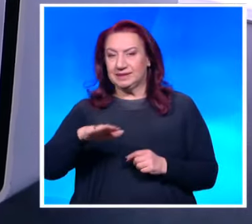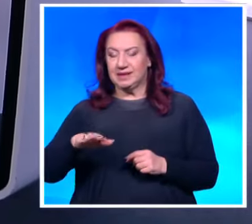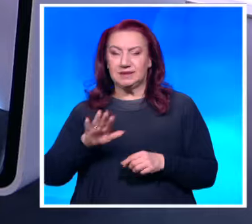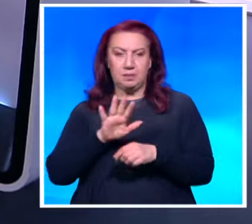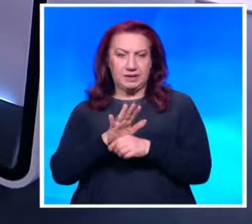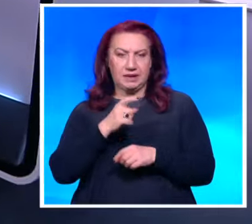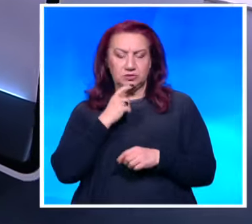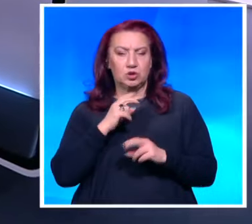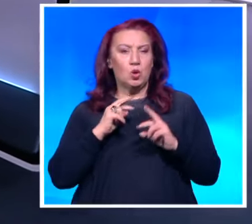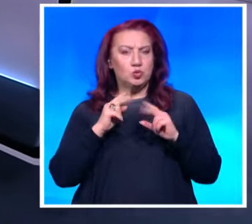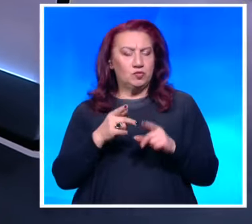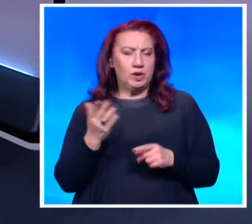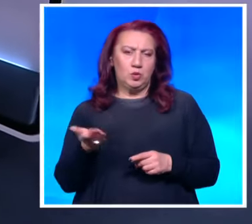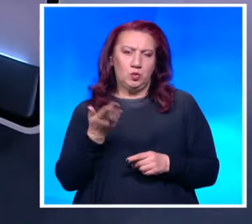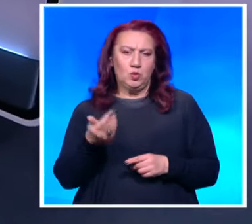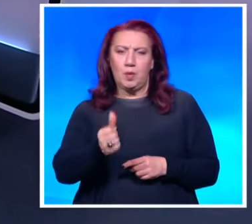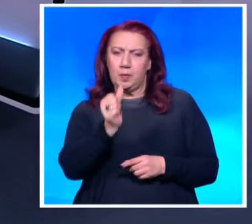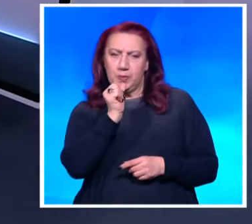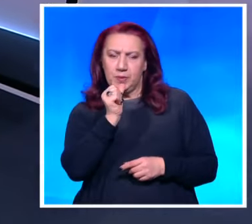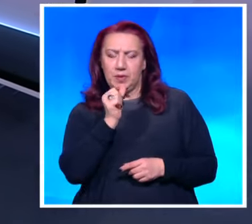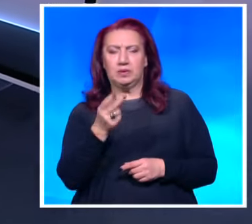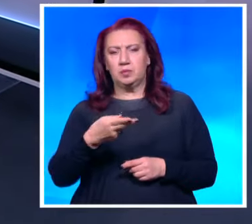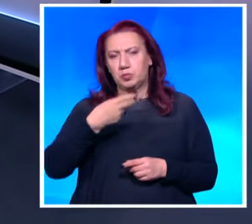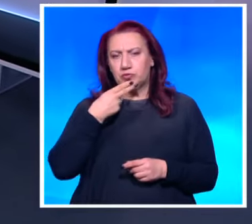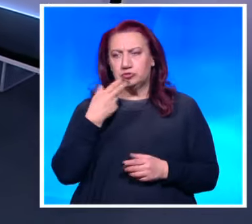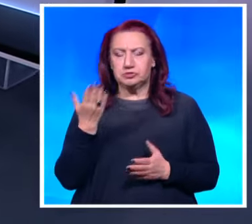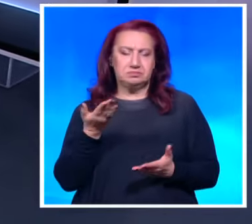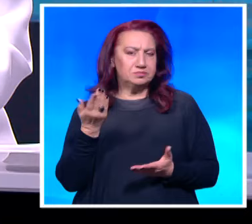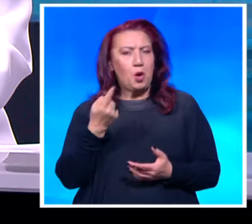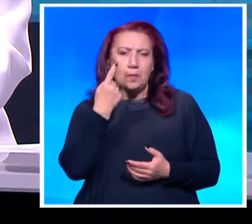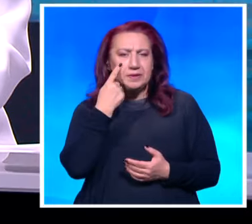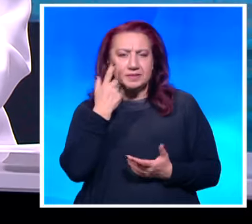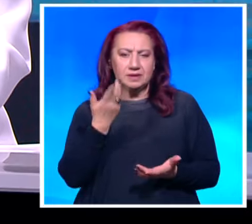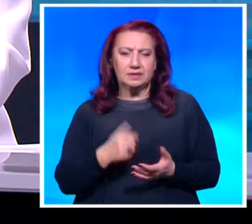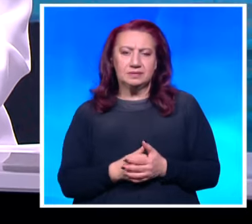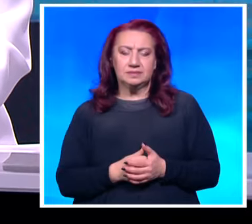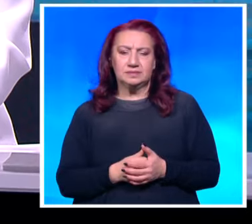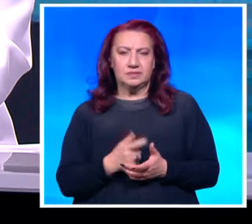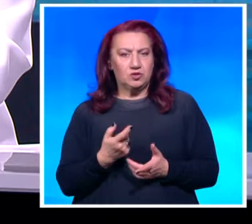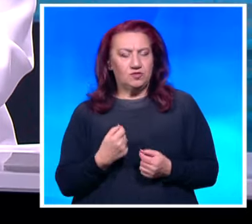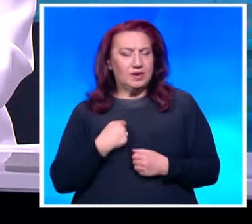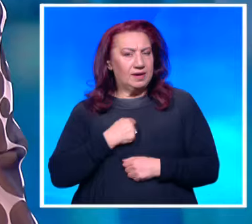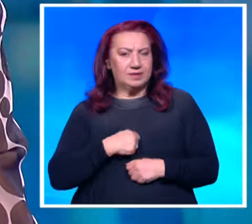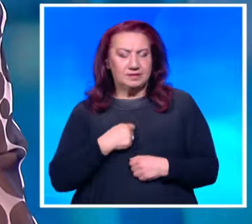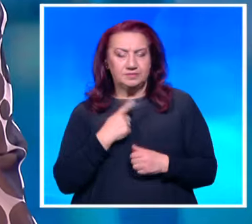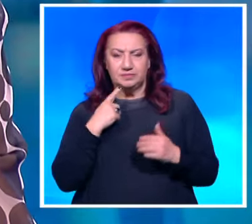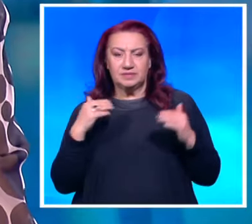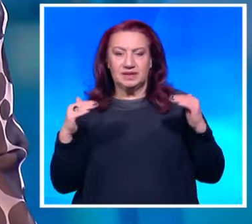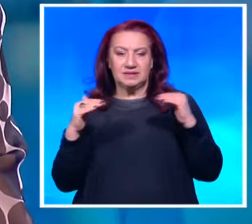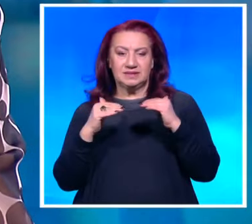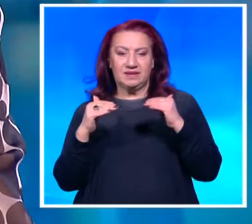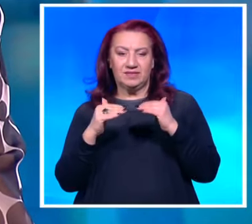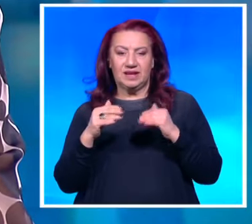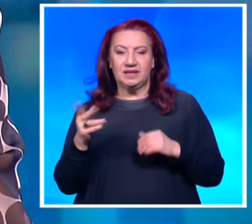че са пили и пушили поне веднъж. Това тревожно ли е? Сравнение с другите държави е